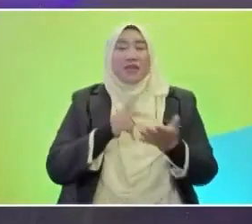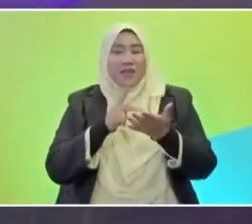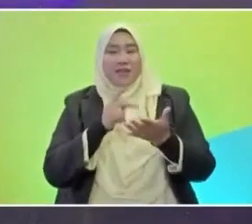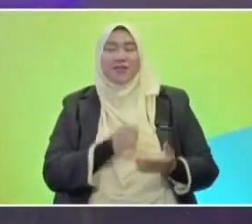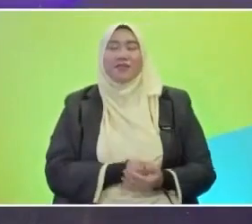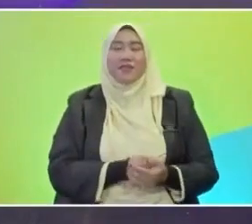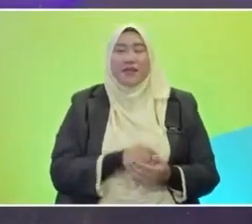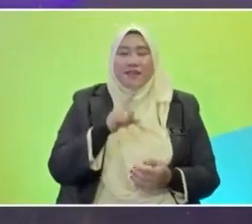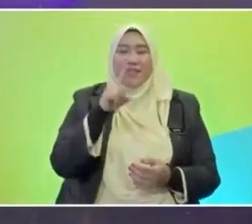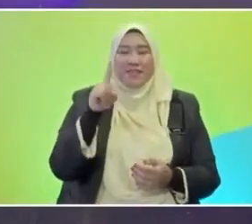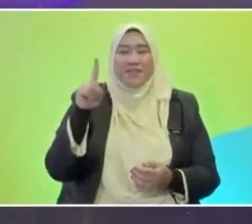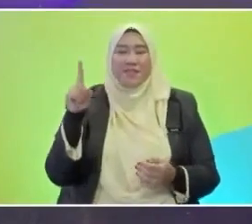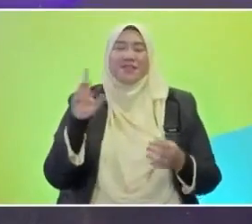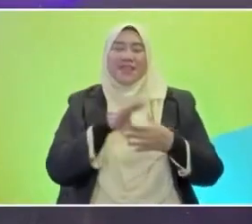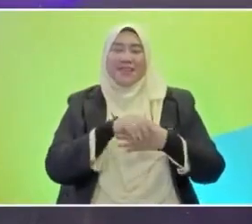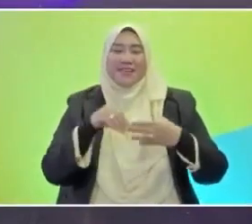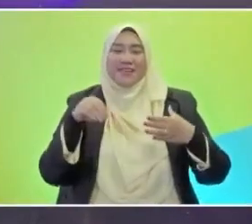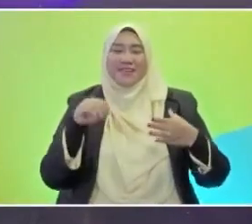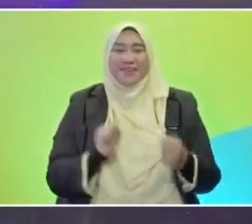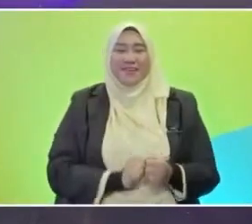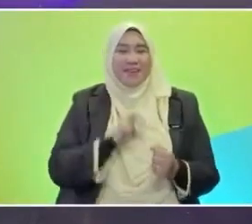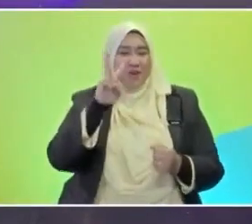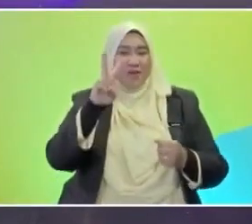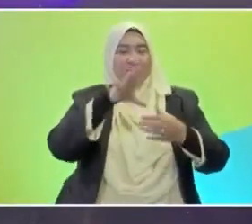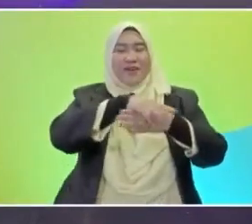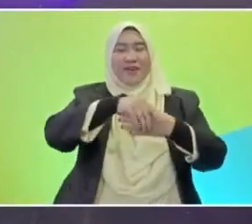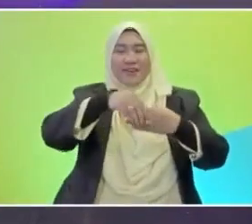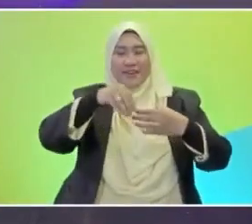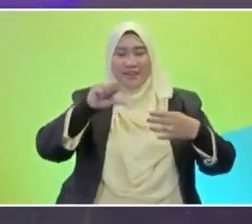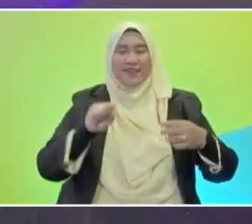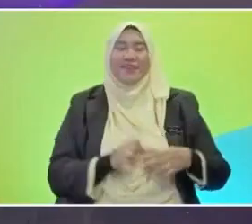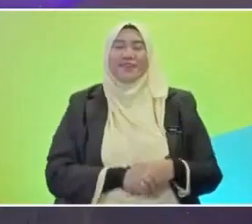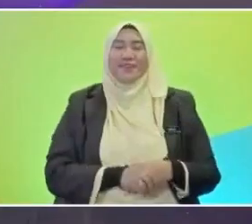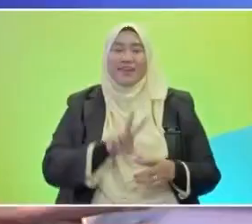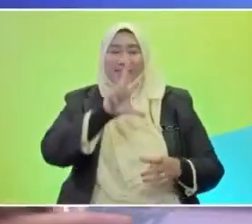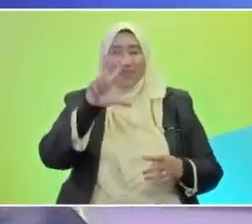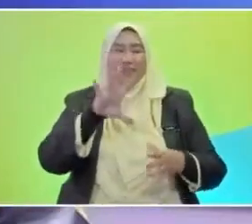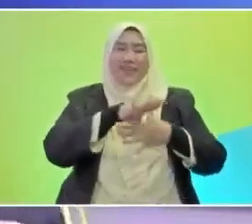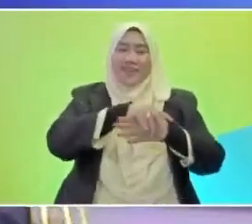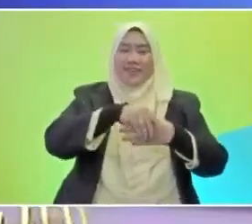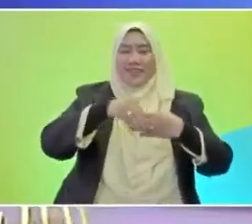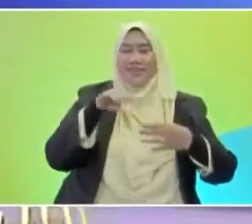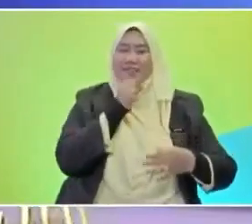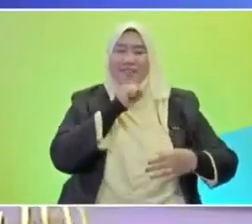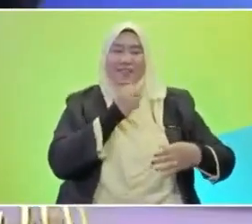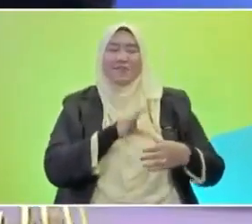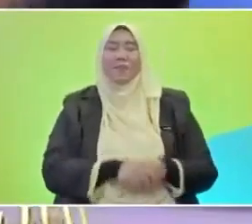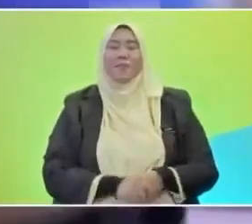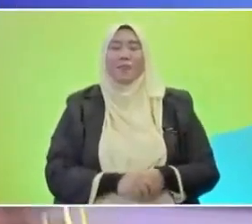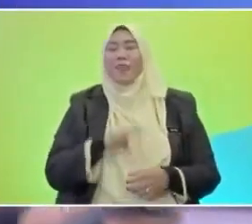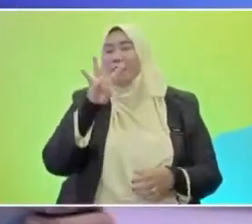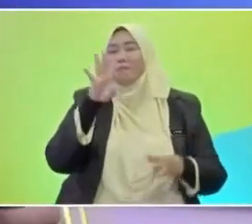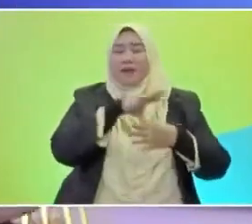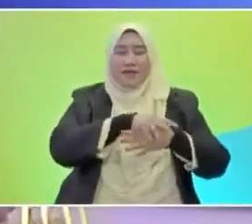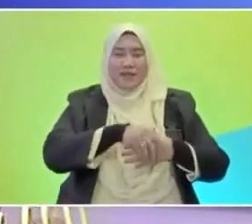satu ringgit dua ringgit tiga Ringgit 4